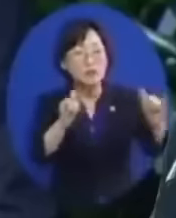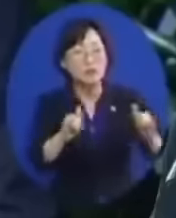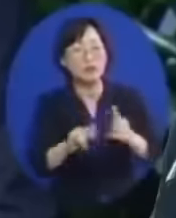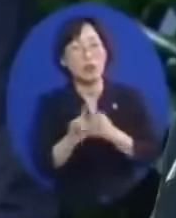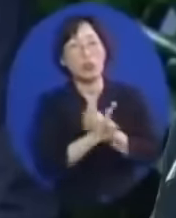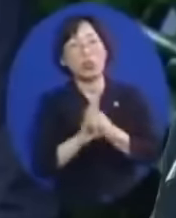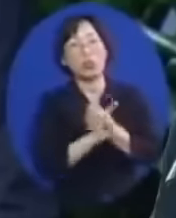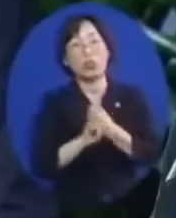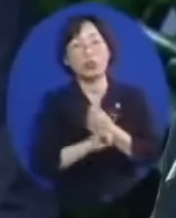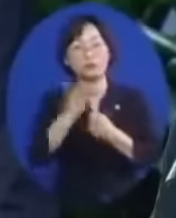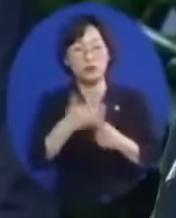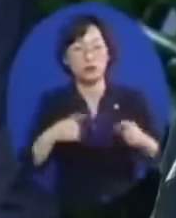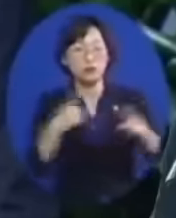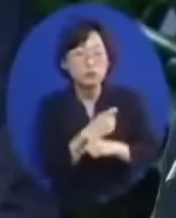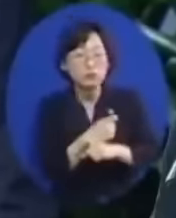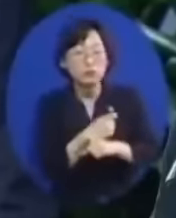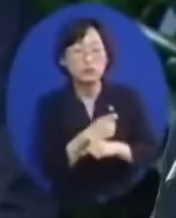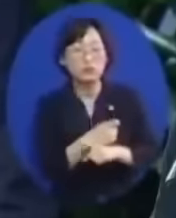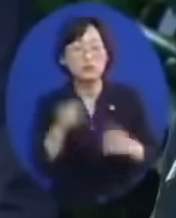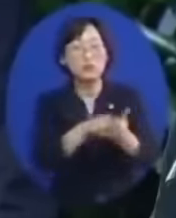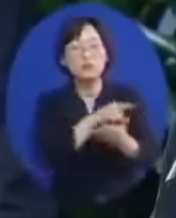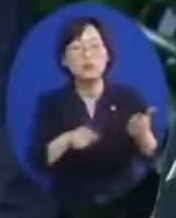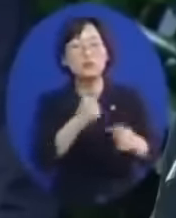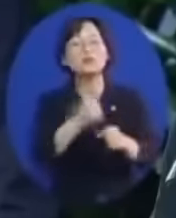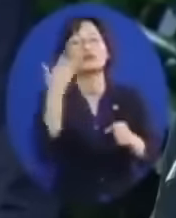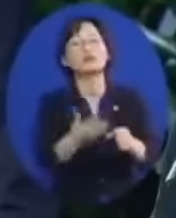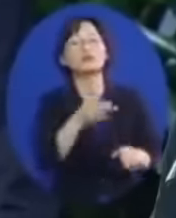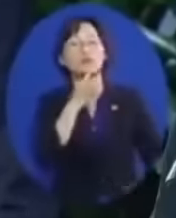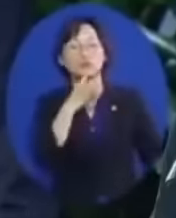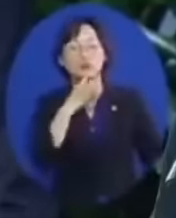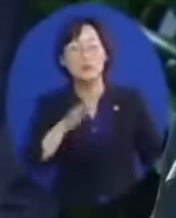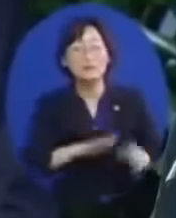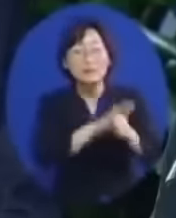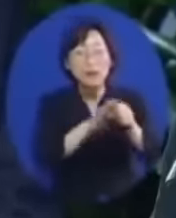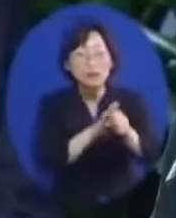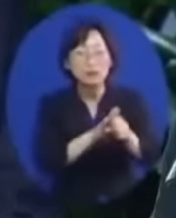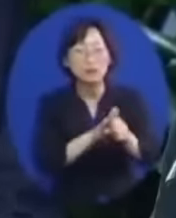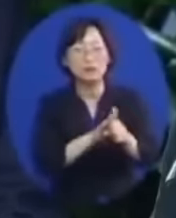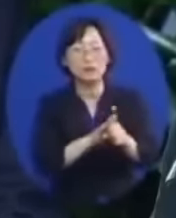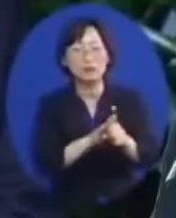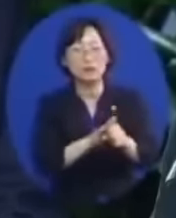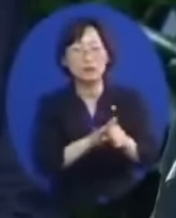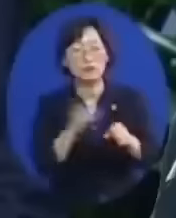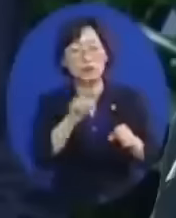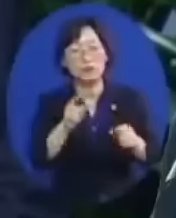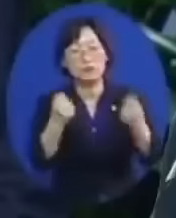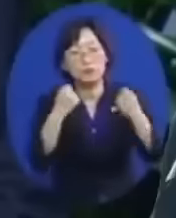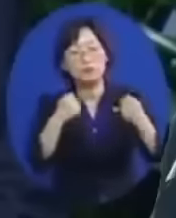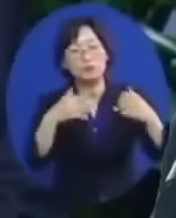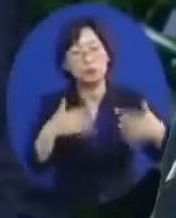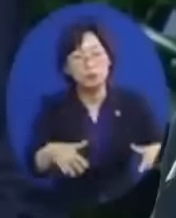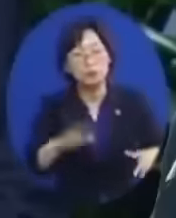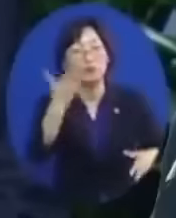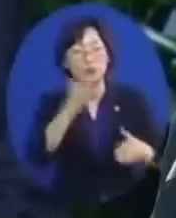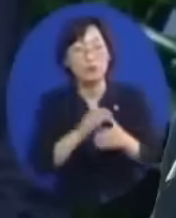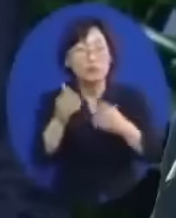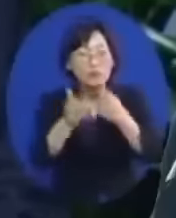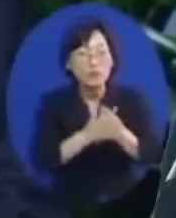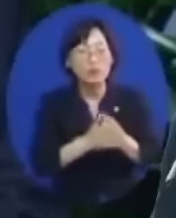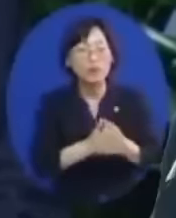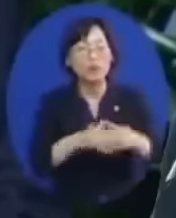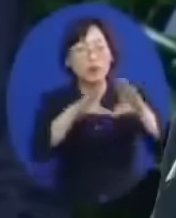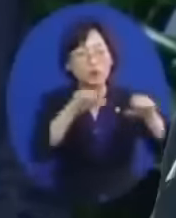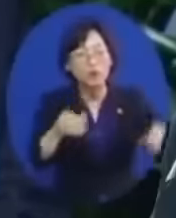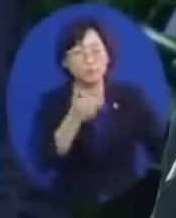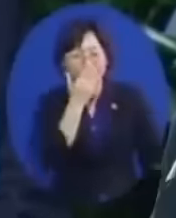변명하게 하고 원수를 갚게 만들어주는 것입니다. 사랑은 무장해제를 시키는 힘이 있는 것입니다. 그러므로